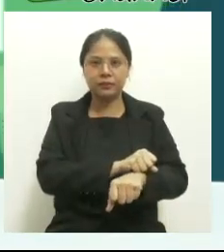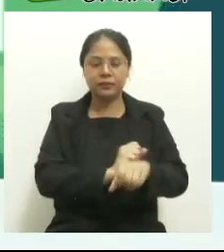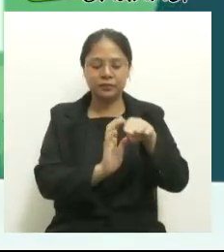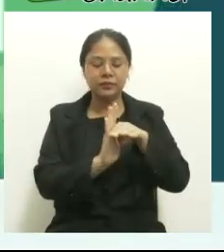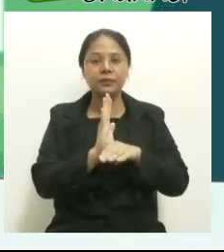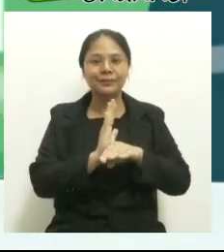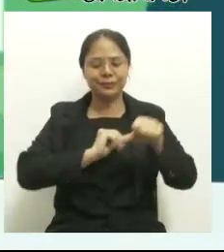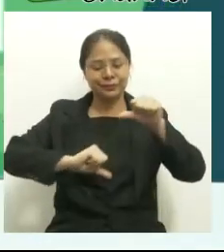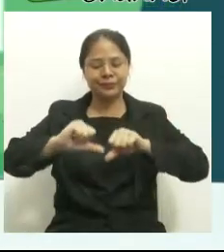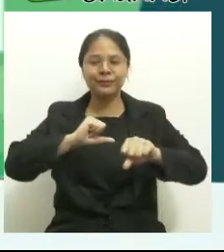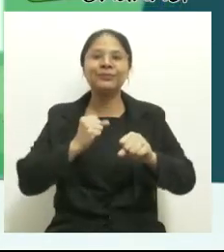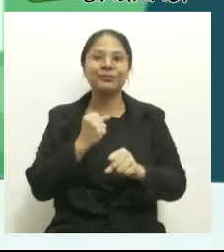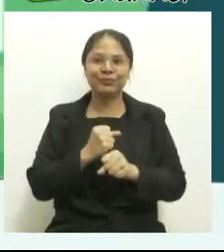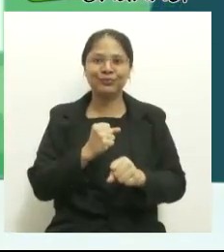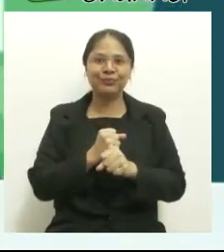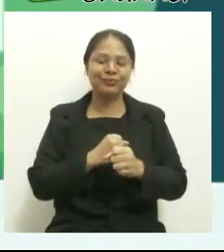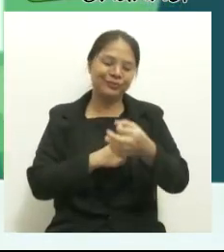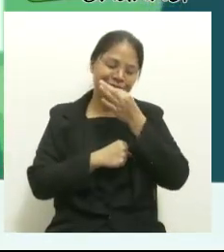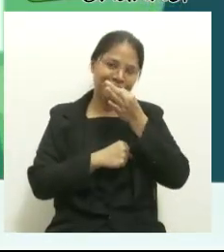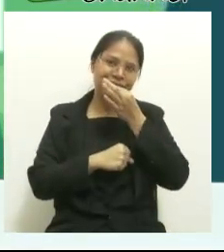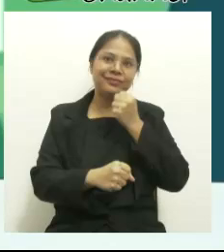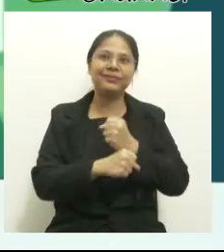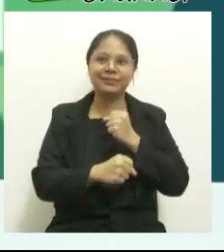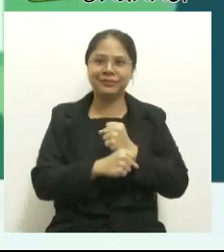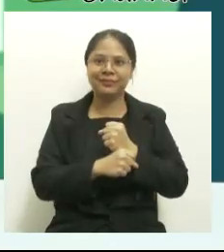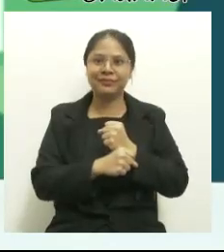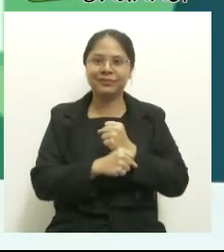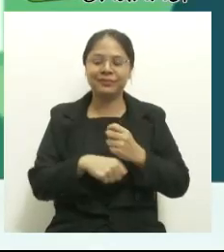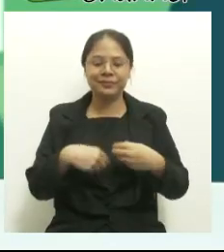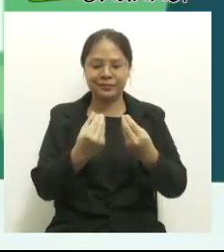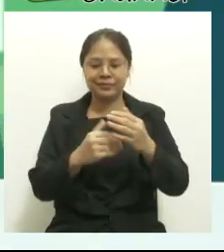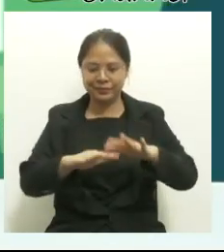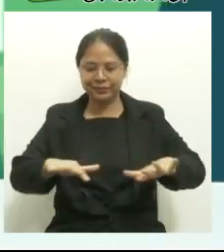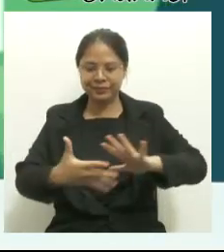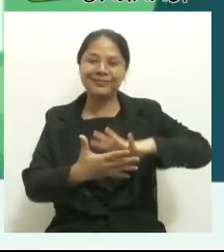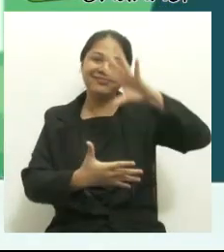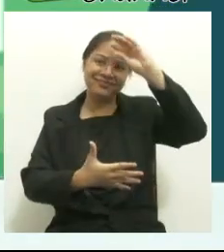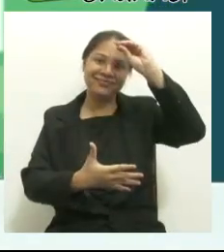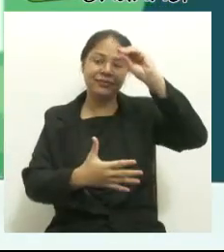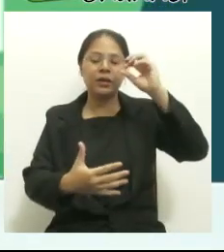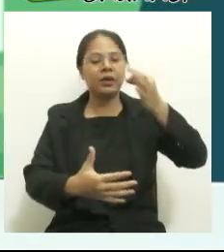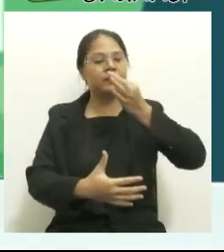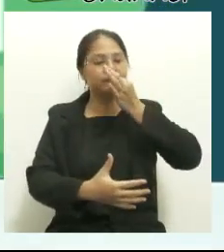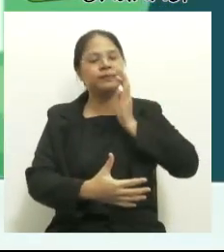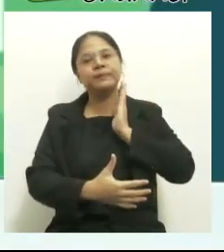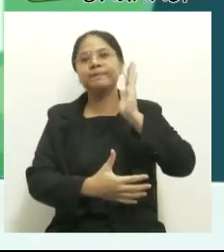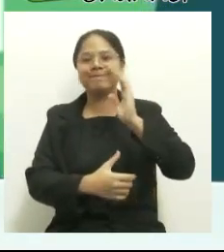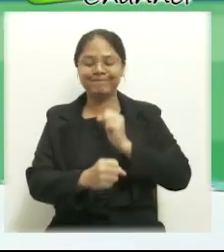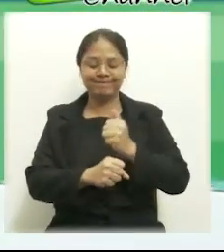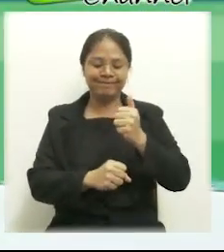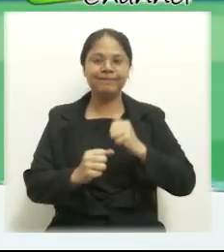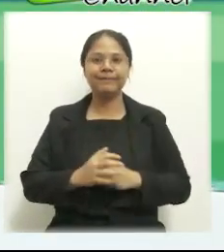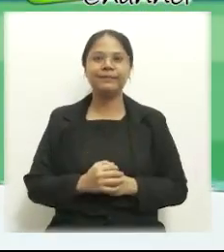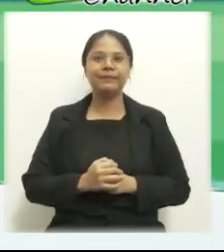การทางวิทยาศาสตร์สามารถสร้างอาชีพสร้างรายได้ในระหว่างเรียนและยังสามารถต่อยอดสู่การเป็นอาชีพในอนาคตอีกด้วยค่ะ